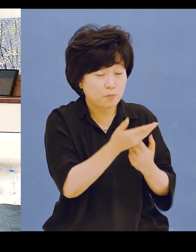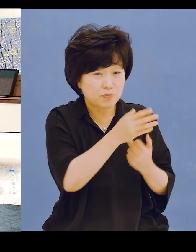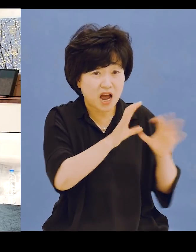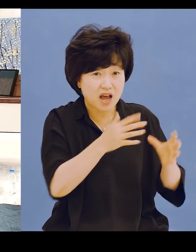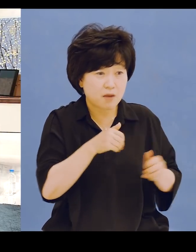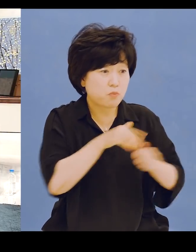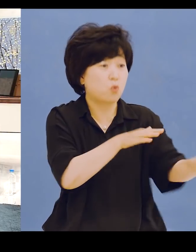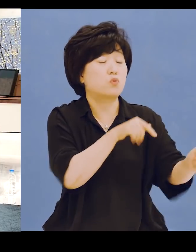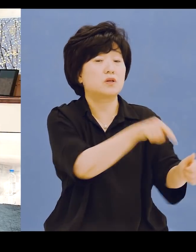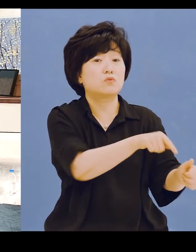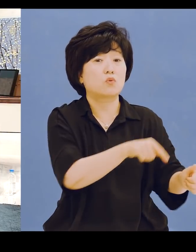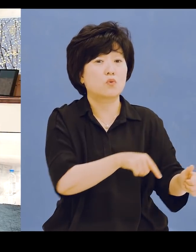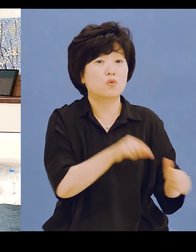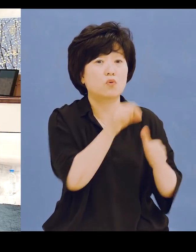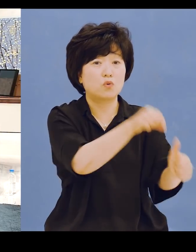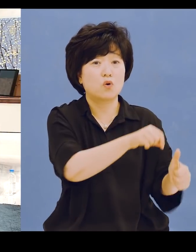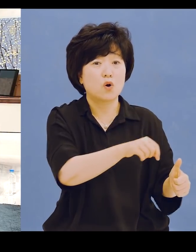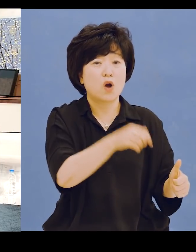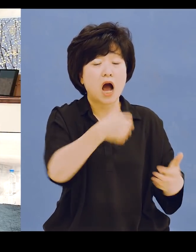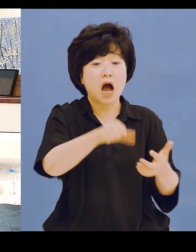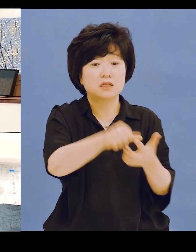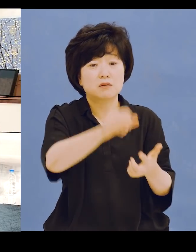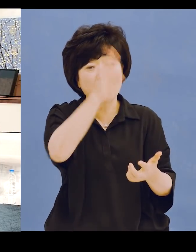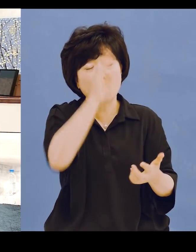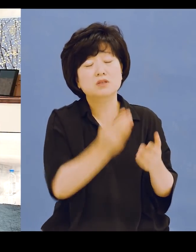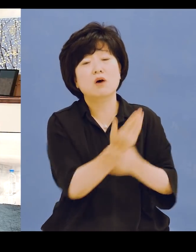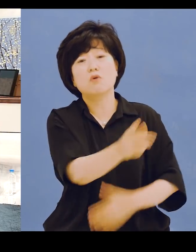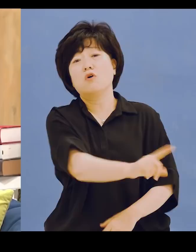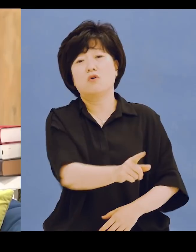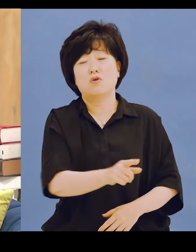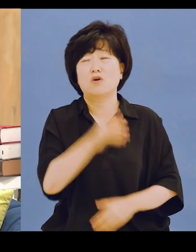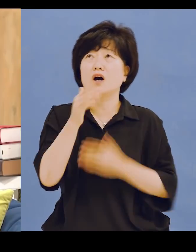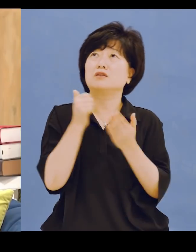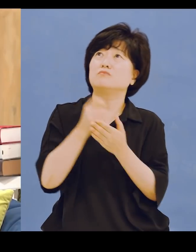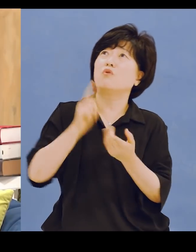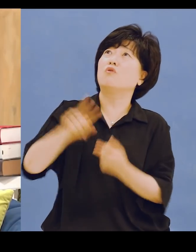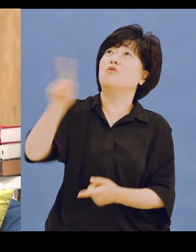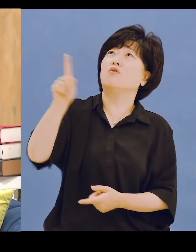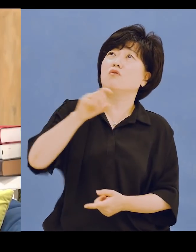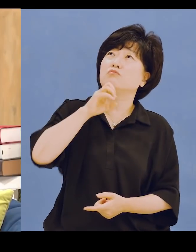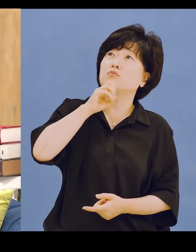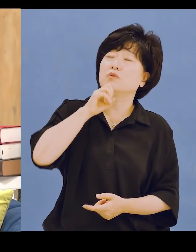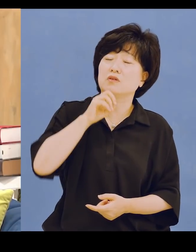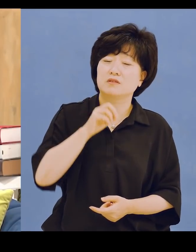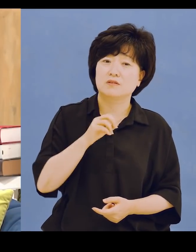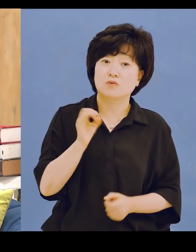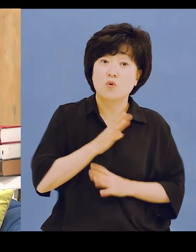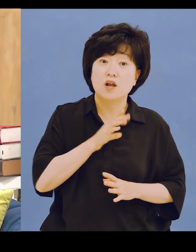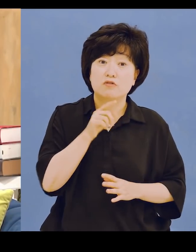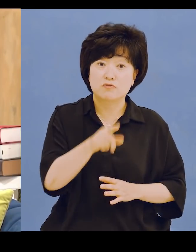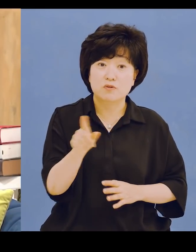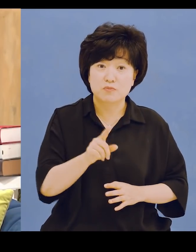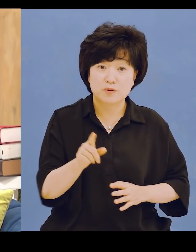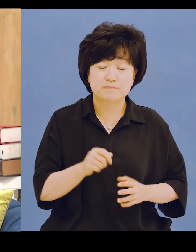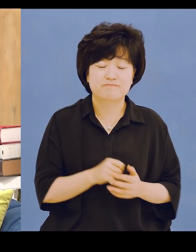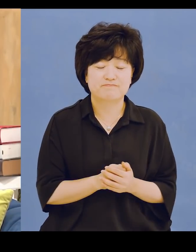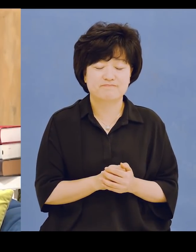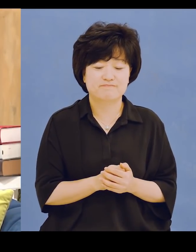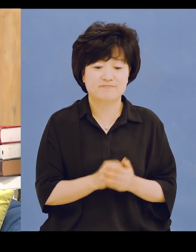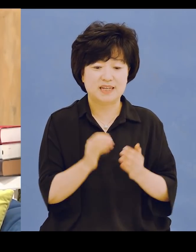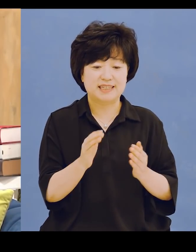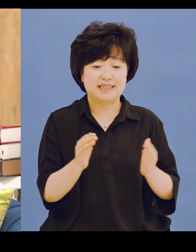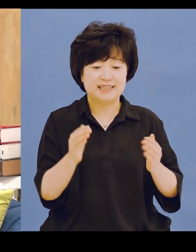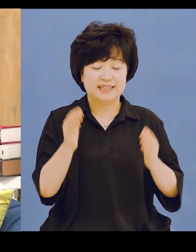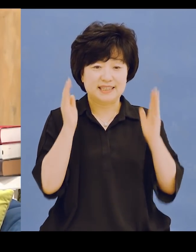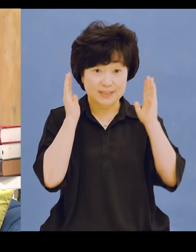뭐라 그러겠느냐. 그런데 무슨 놀라운 일이 있느냐면 제가 책상 위에 놓여 있는 기도 제목을